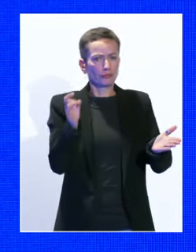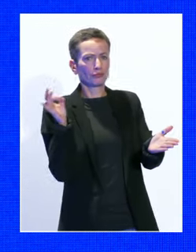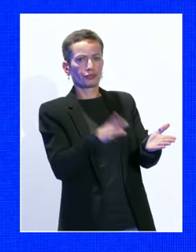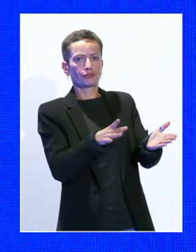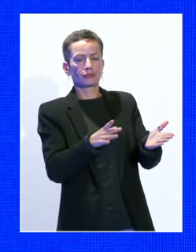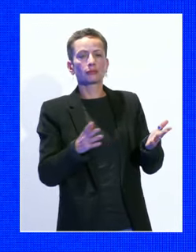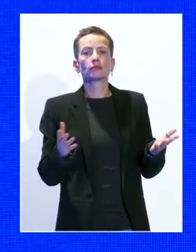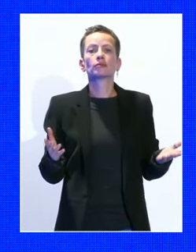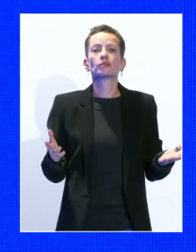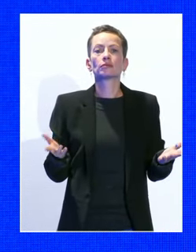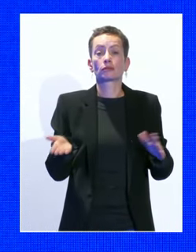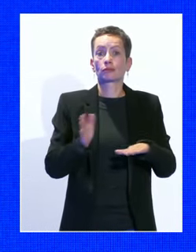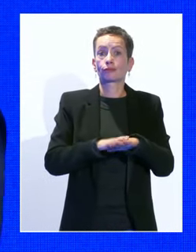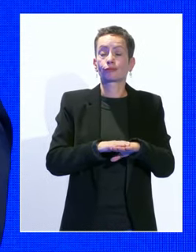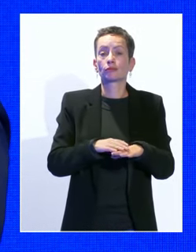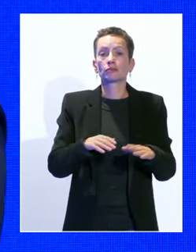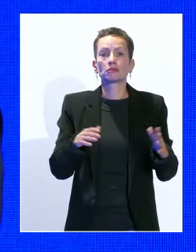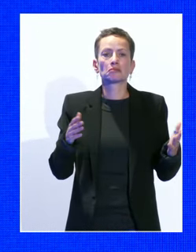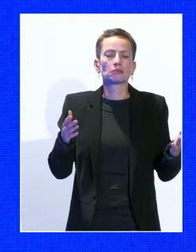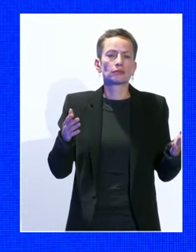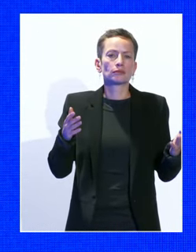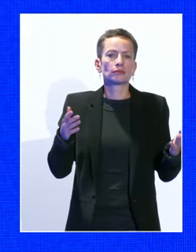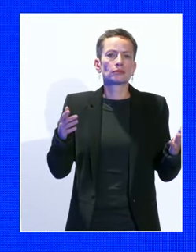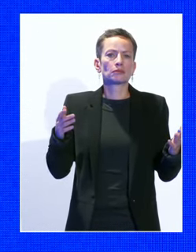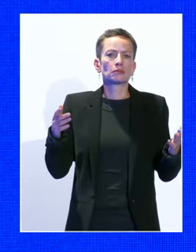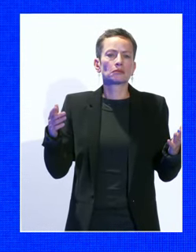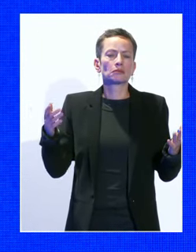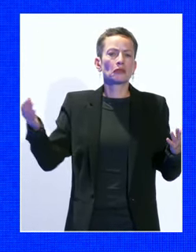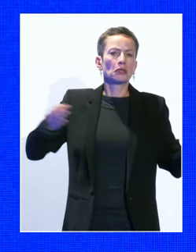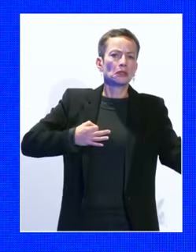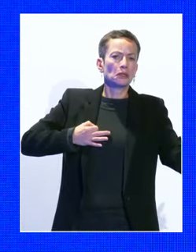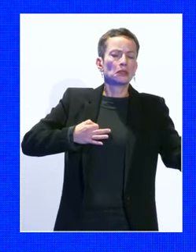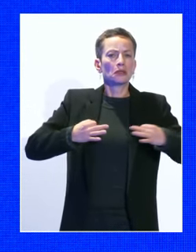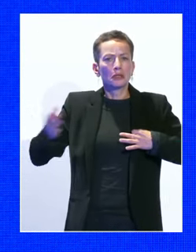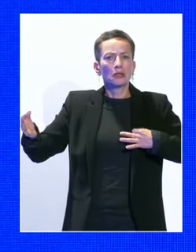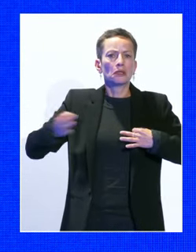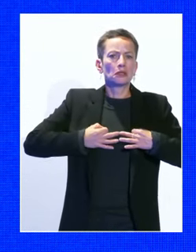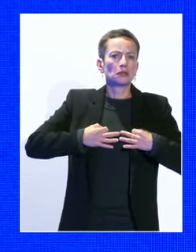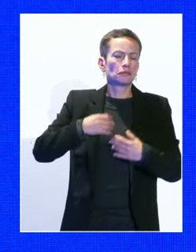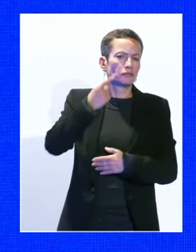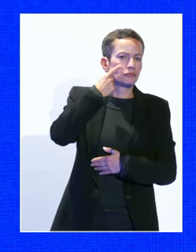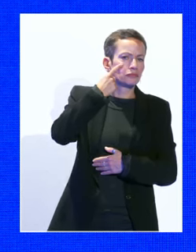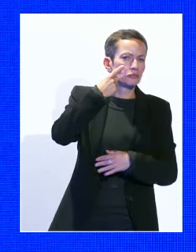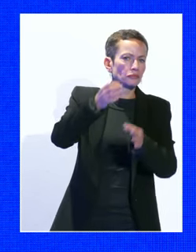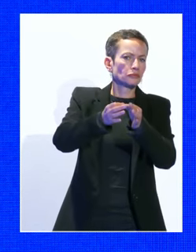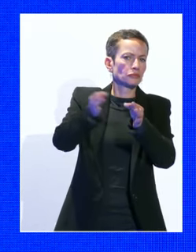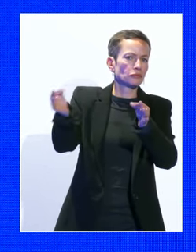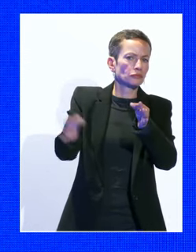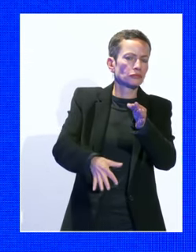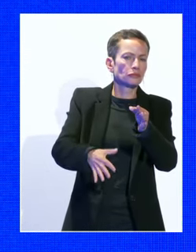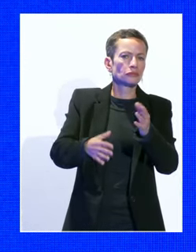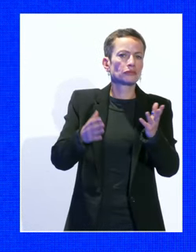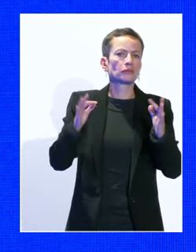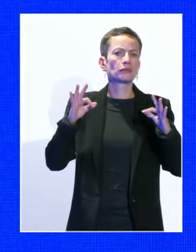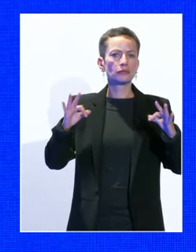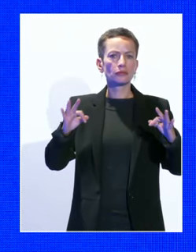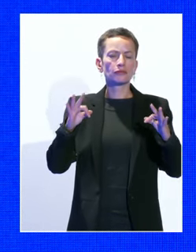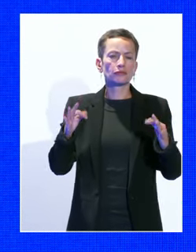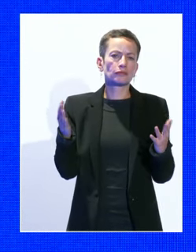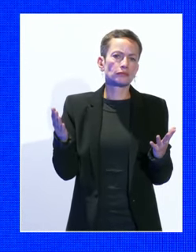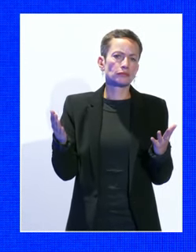entend des propos dont j'attends de voir le résultat sur la négation